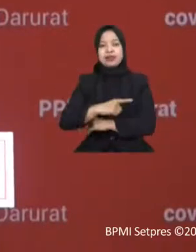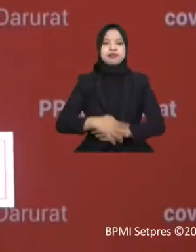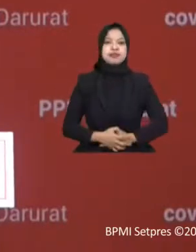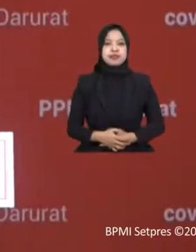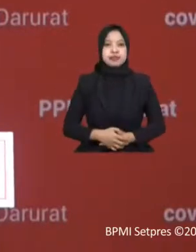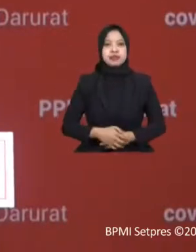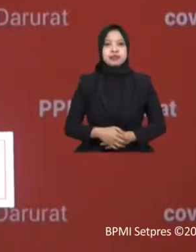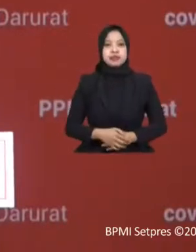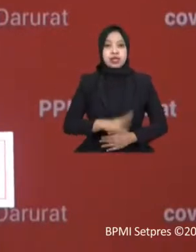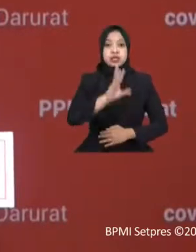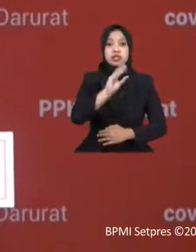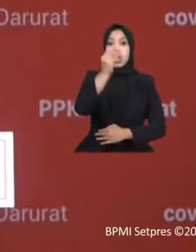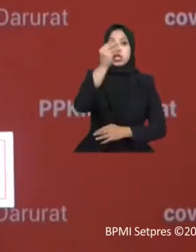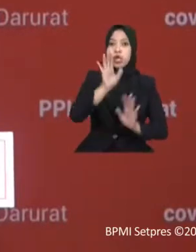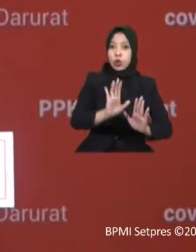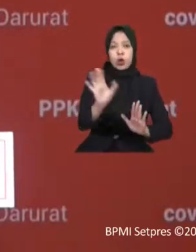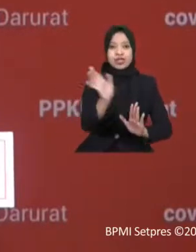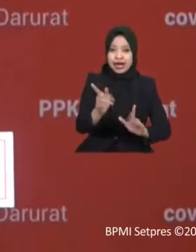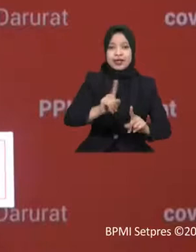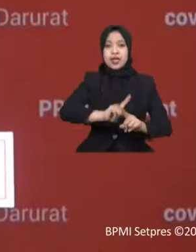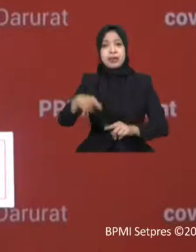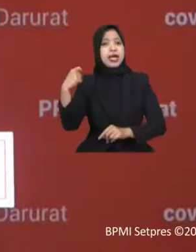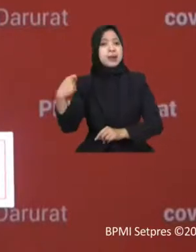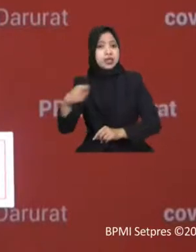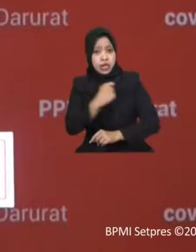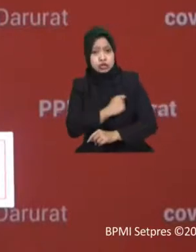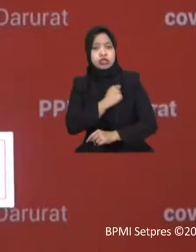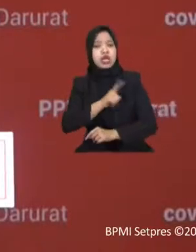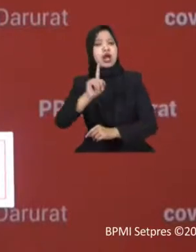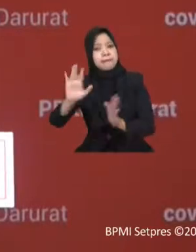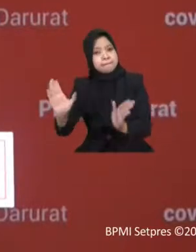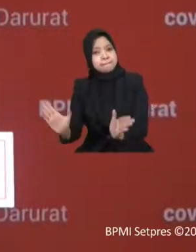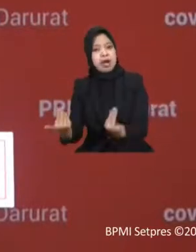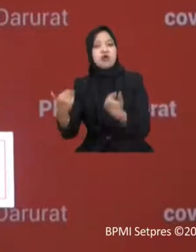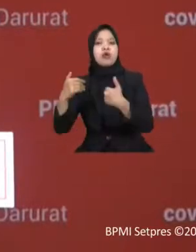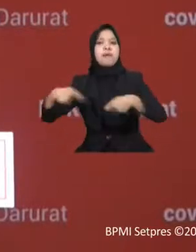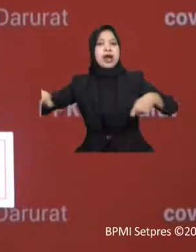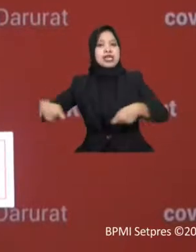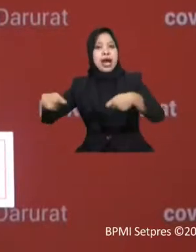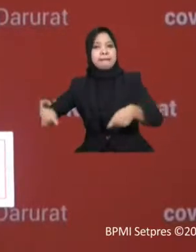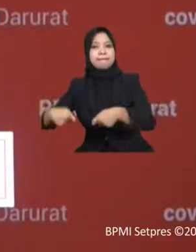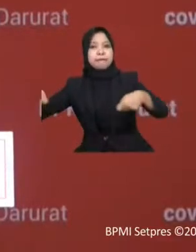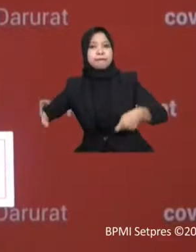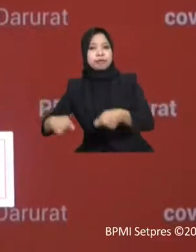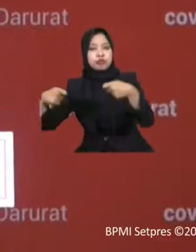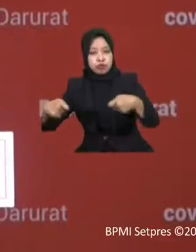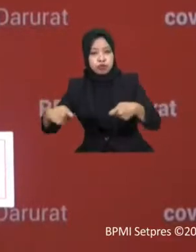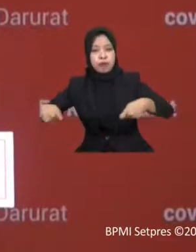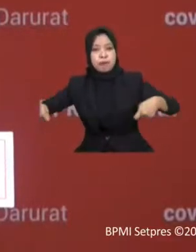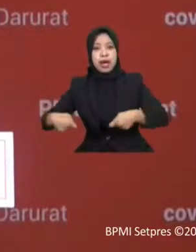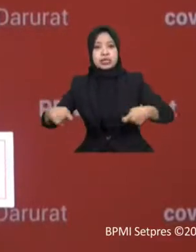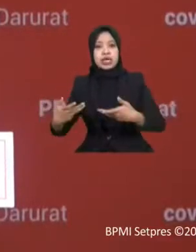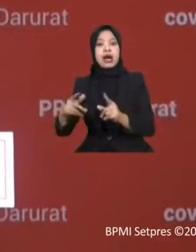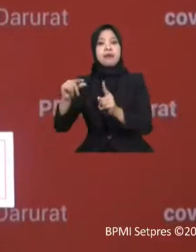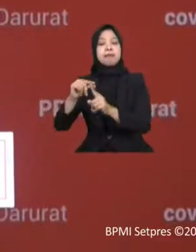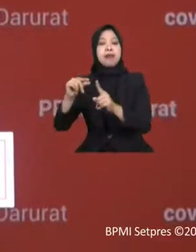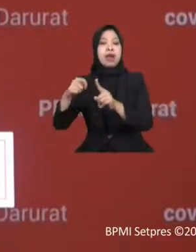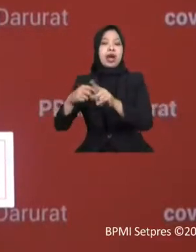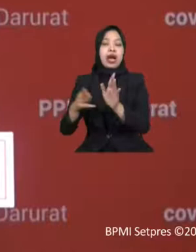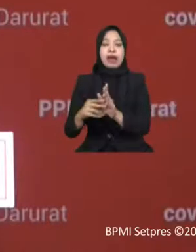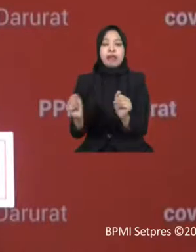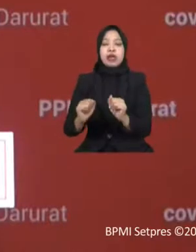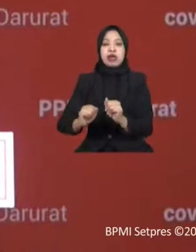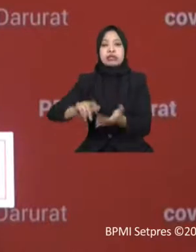selain di Jakarta Kemensos juga telah mendirikan dapur umum di mana ppkm